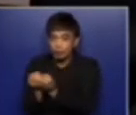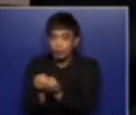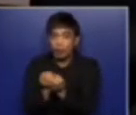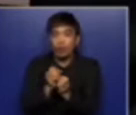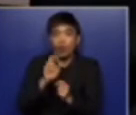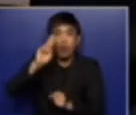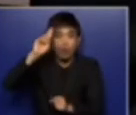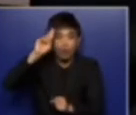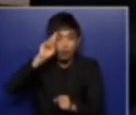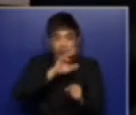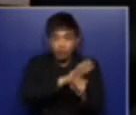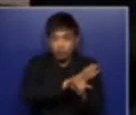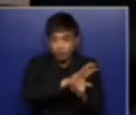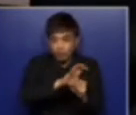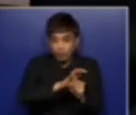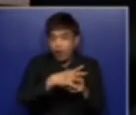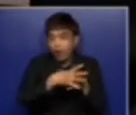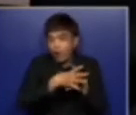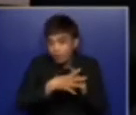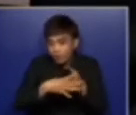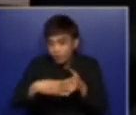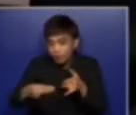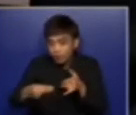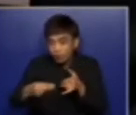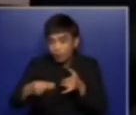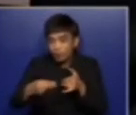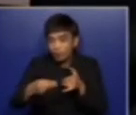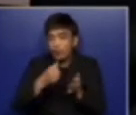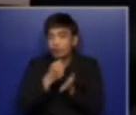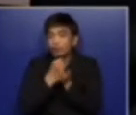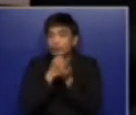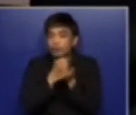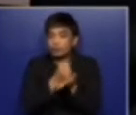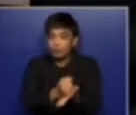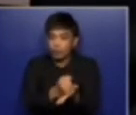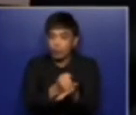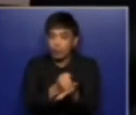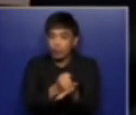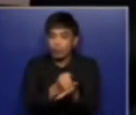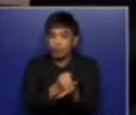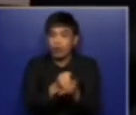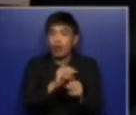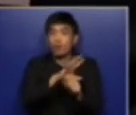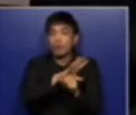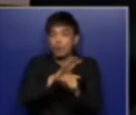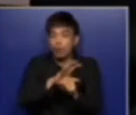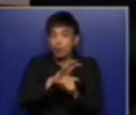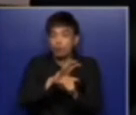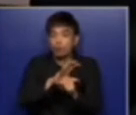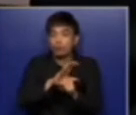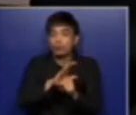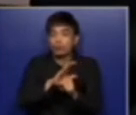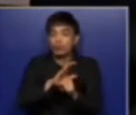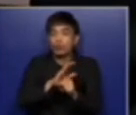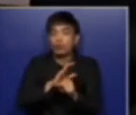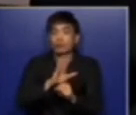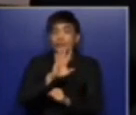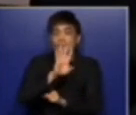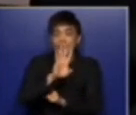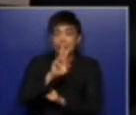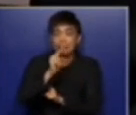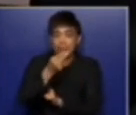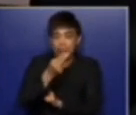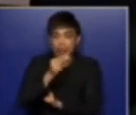ของโรคติดเชื้อไวรัสโคโรนาโควิด-19 จำนวน